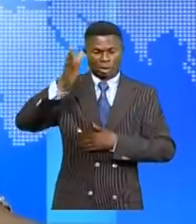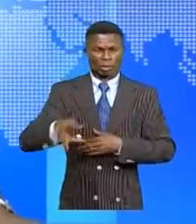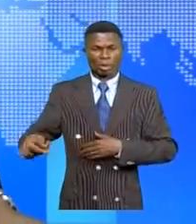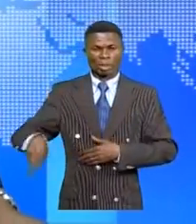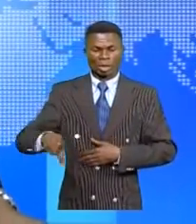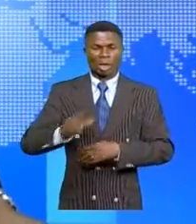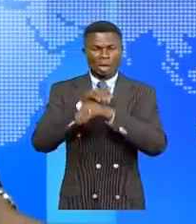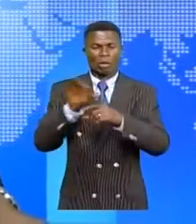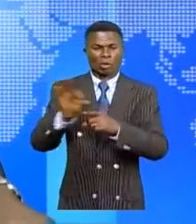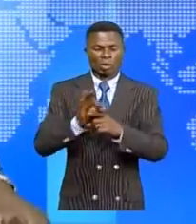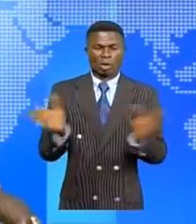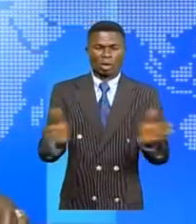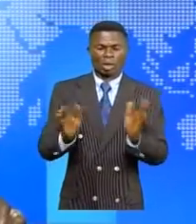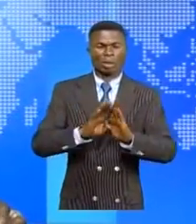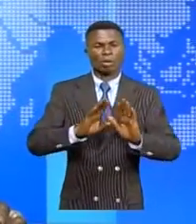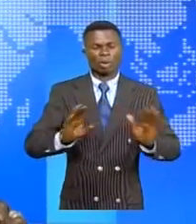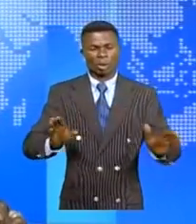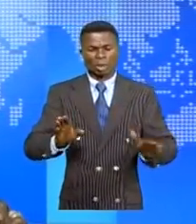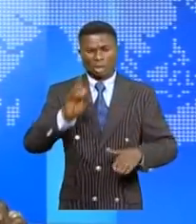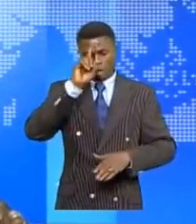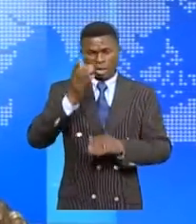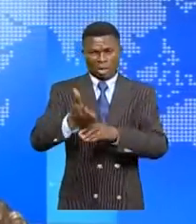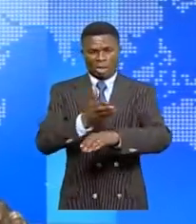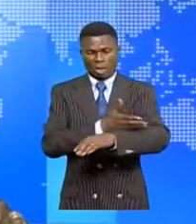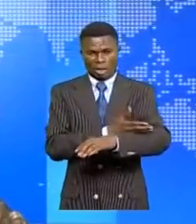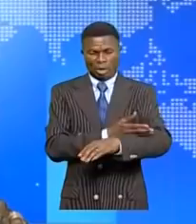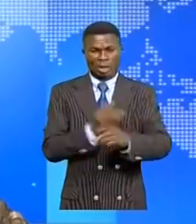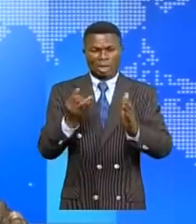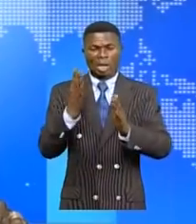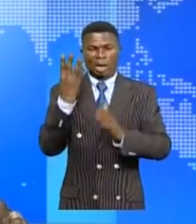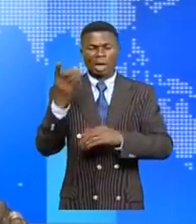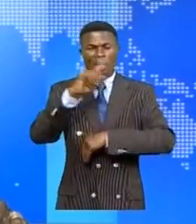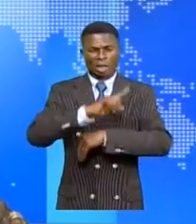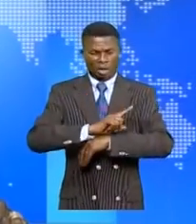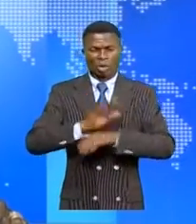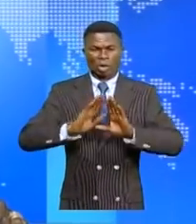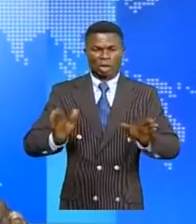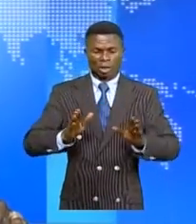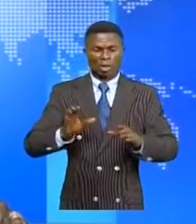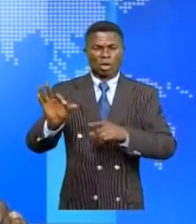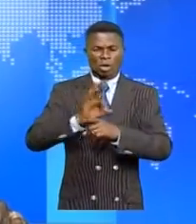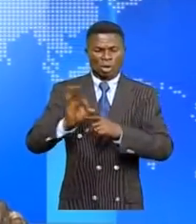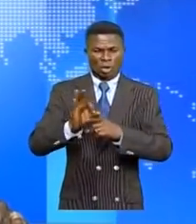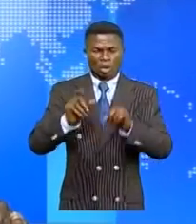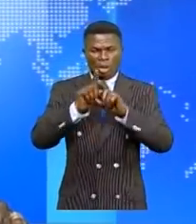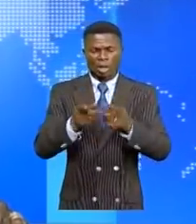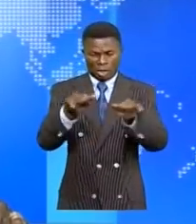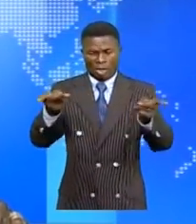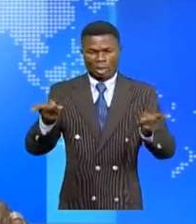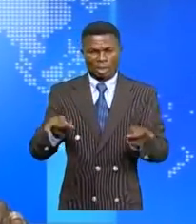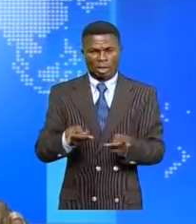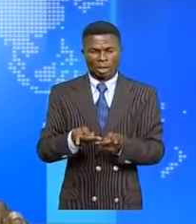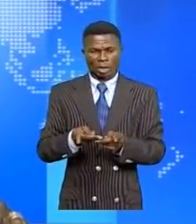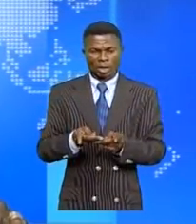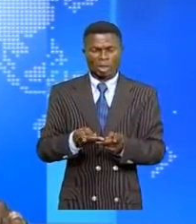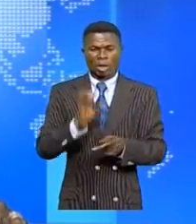en formation pour le renforcement des capacités. 4 jours ont suffi pour être formés sur la contextualisation et la localisation